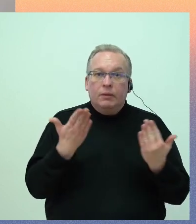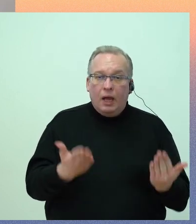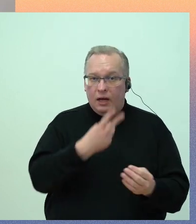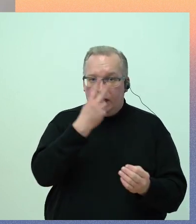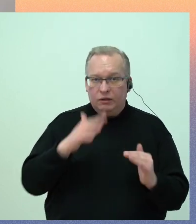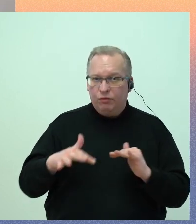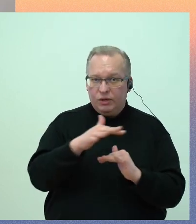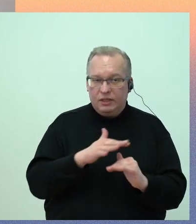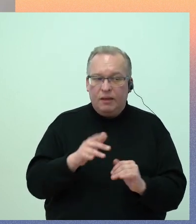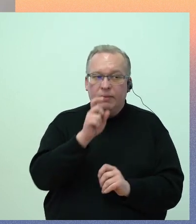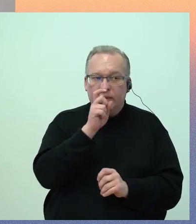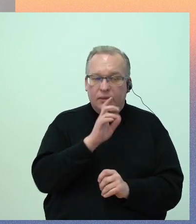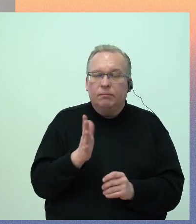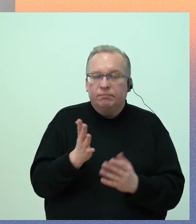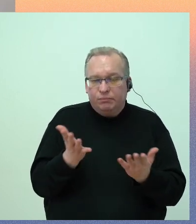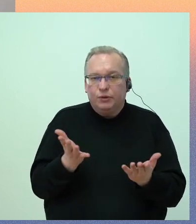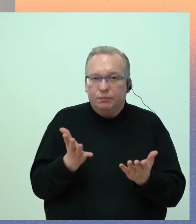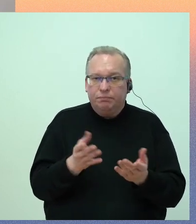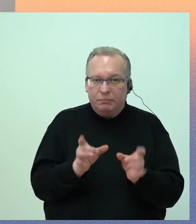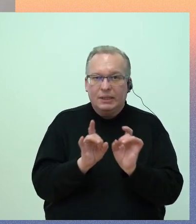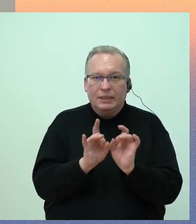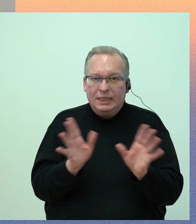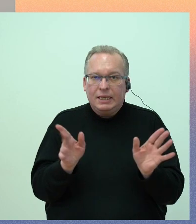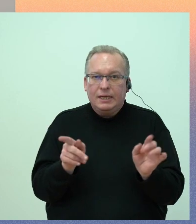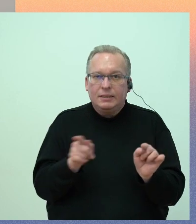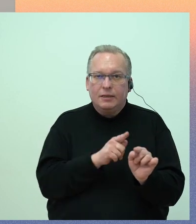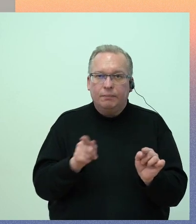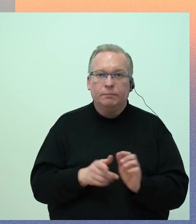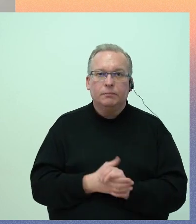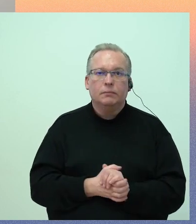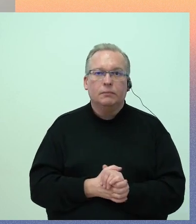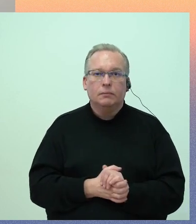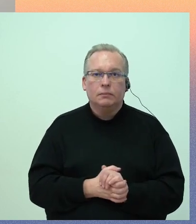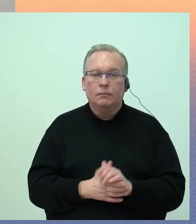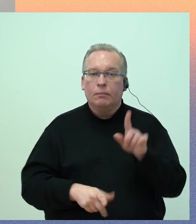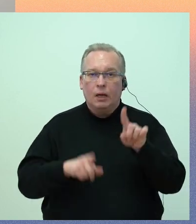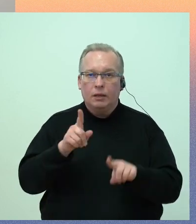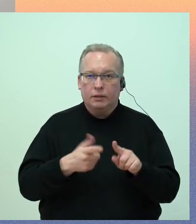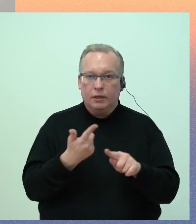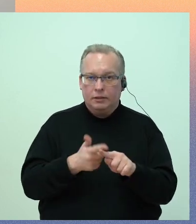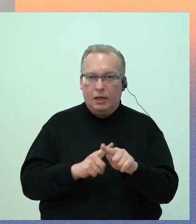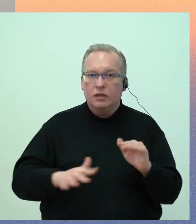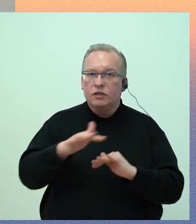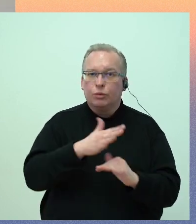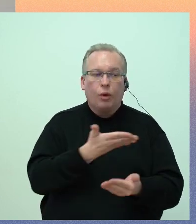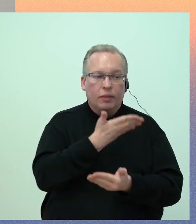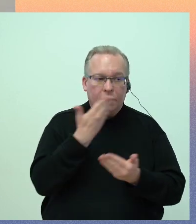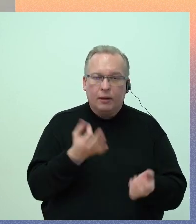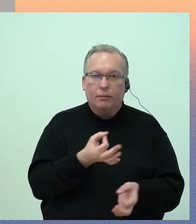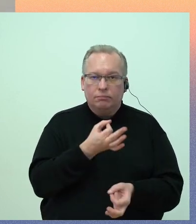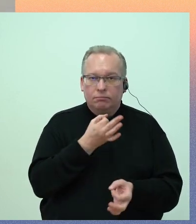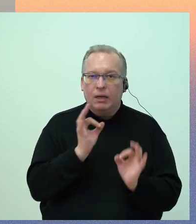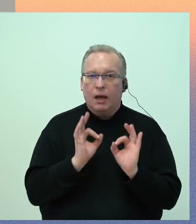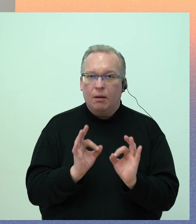Lietuvoje situacija ne kažką skiriasi kartais ir ta situacija nėra patenkinama.